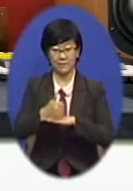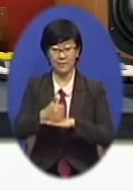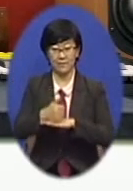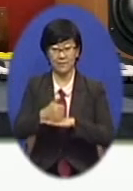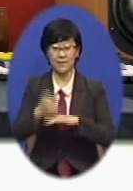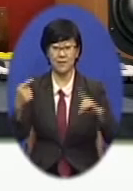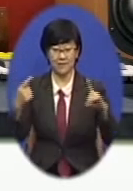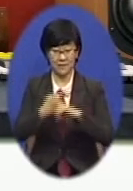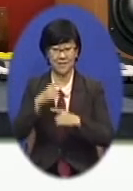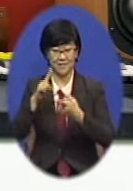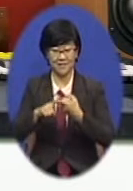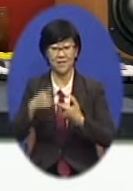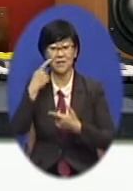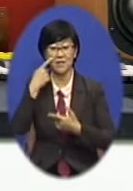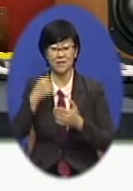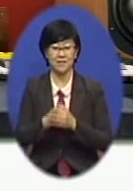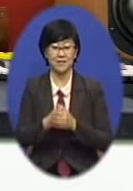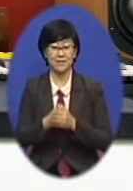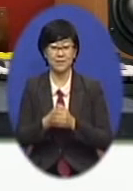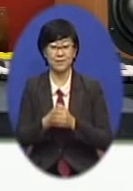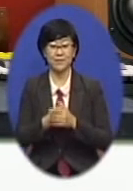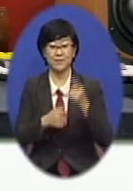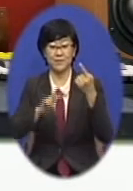바뀌었는지 함께 보시겠습니다. 먼저 1번입니다.